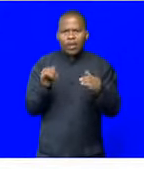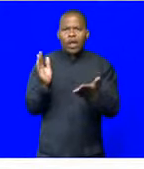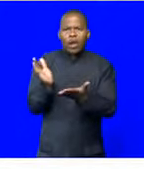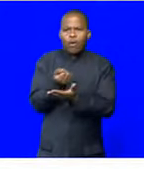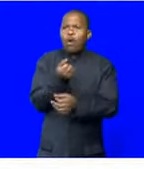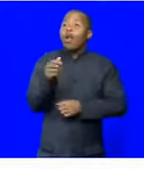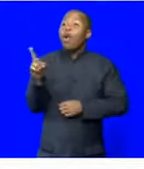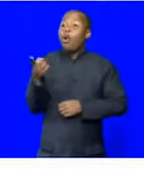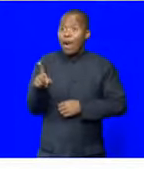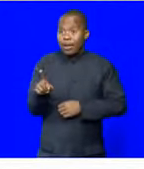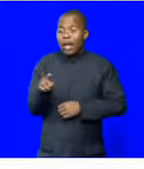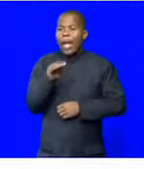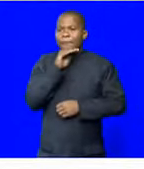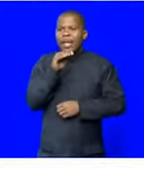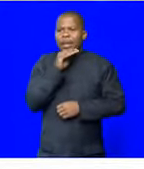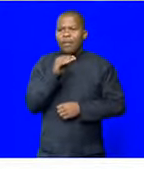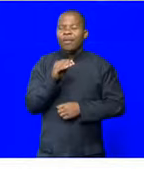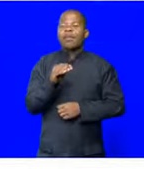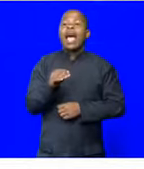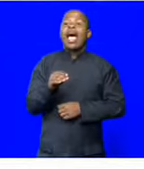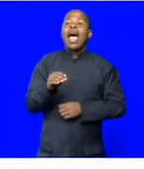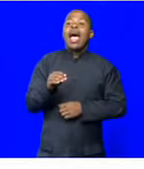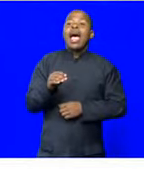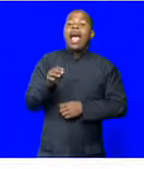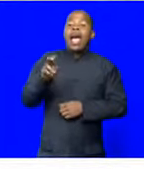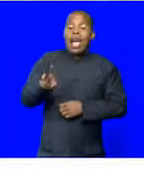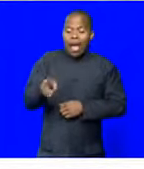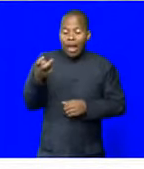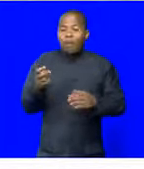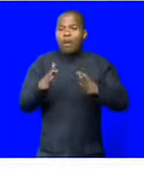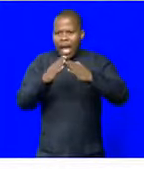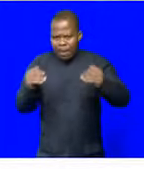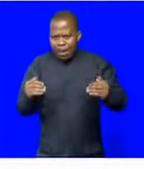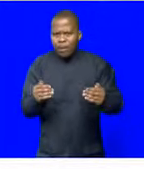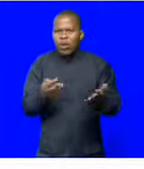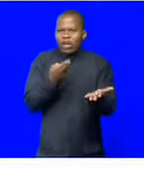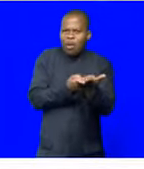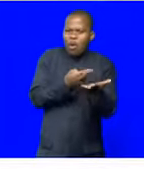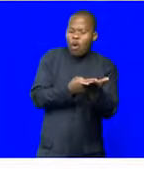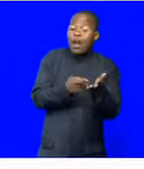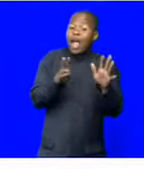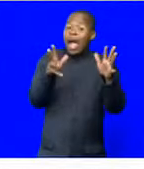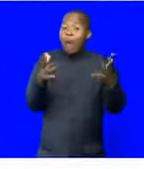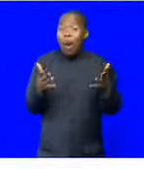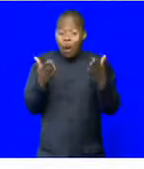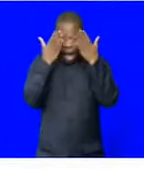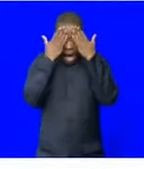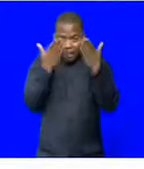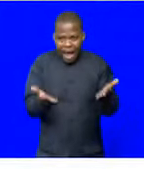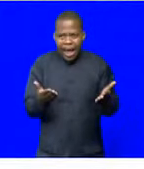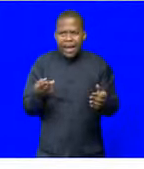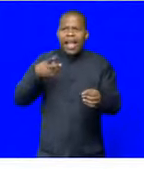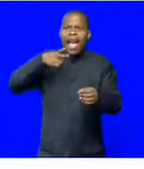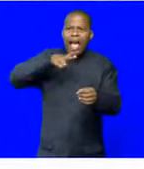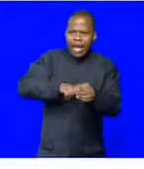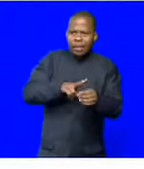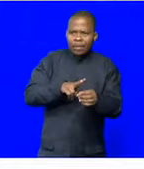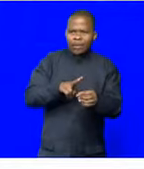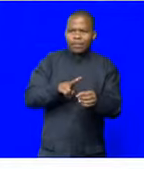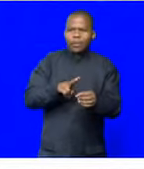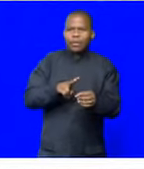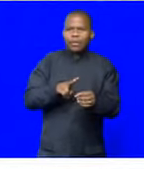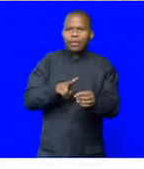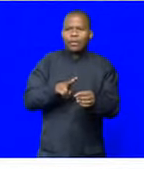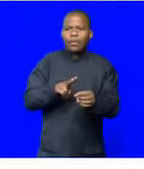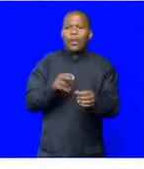issue of sexual violence. Most people abati lokuthi okay nasise nje unga reporta kuphi